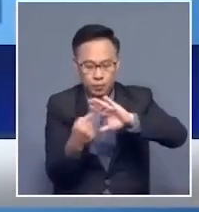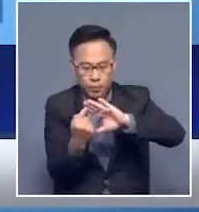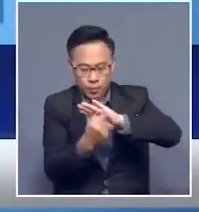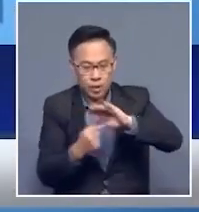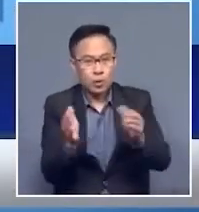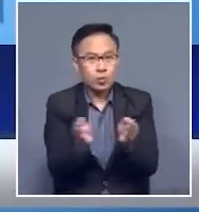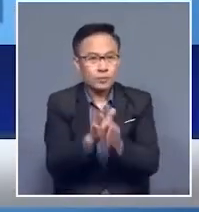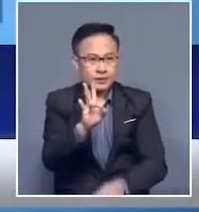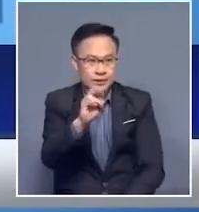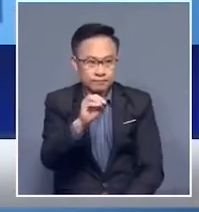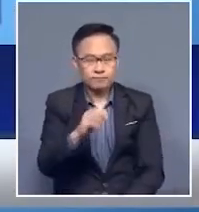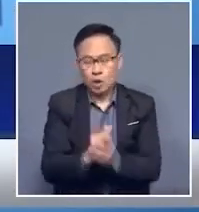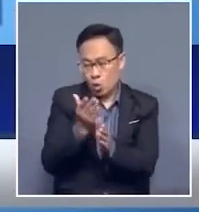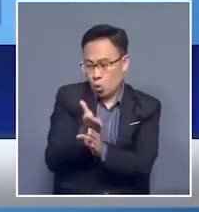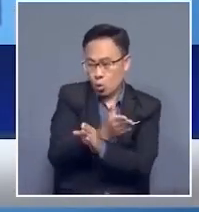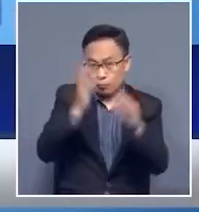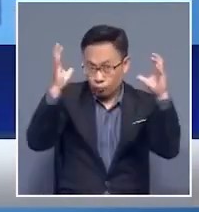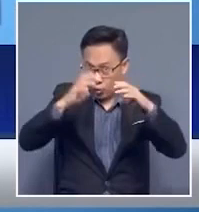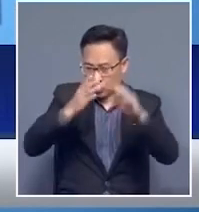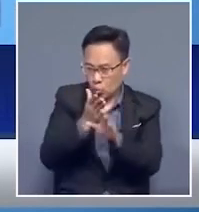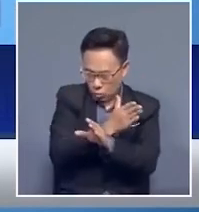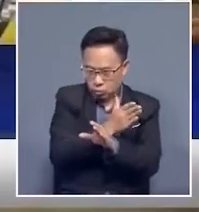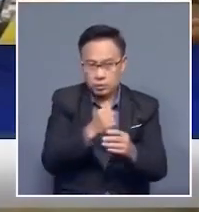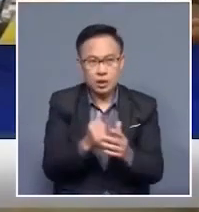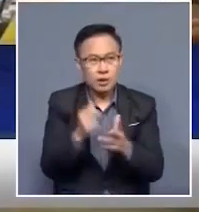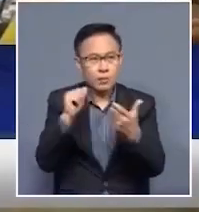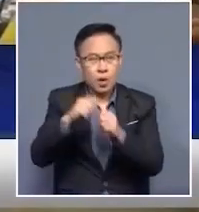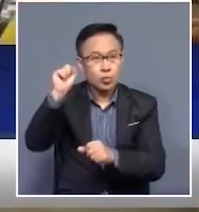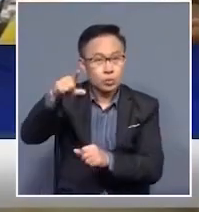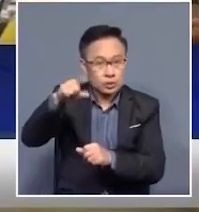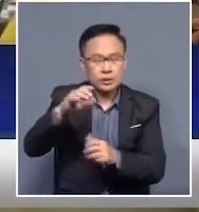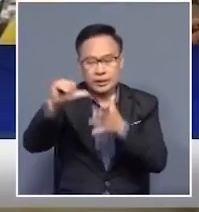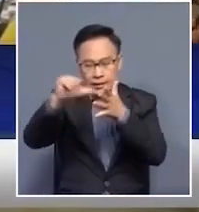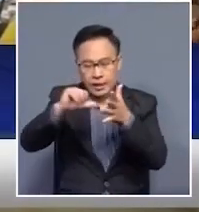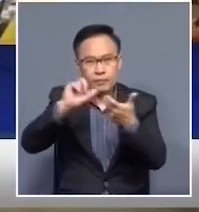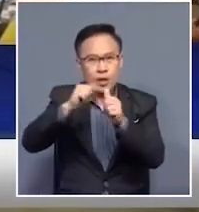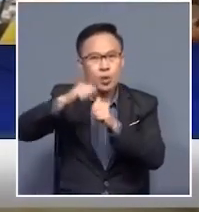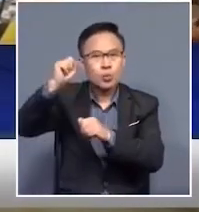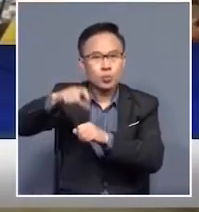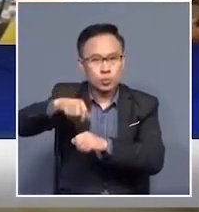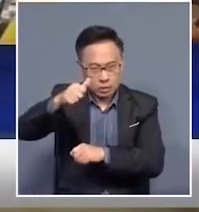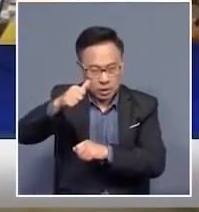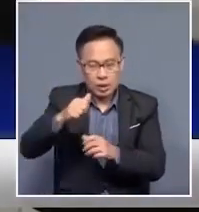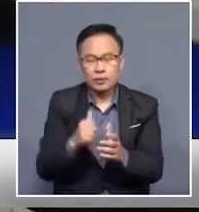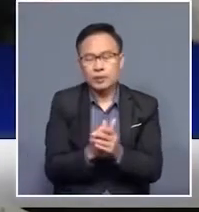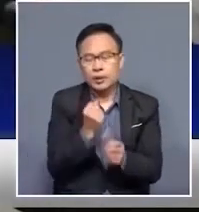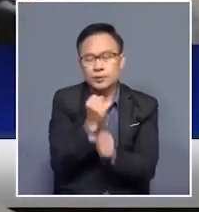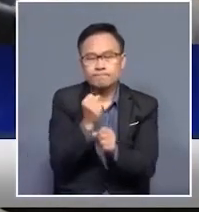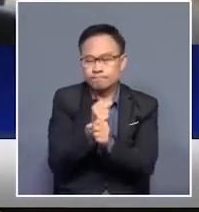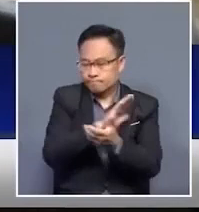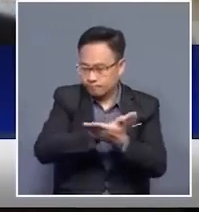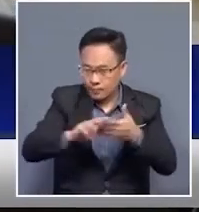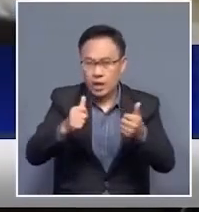ด้วยตั้งแต่ก่อนเริ่มฝนตกถ้าเกิดในกรณีเกิดปัญหาอะไรขึ้นมาเนี่ยจะได้แก้ไขปัญหาร่วมกันนะครับเพื่อสามารถทำใหเ